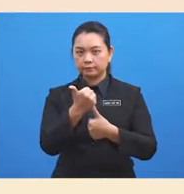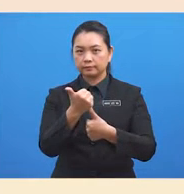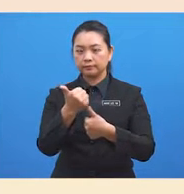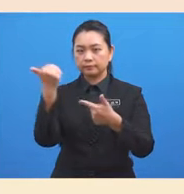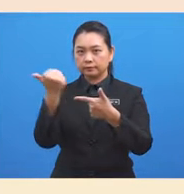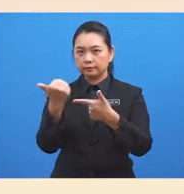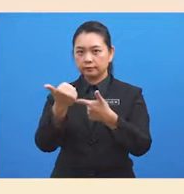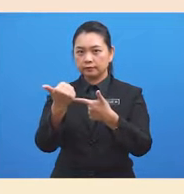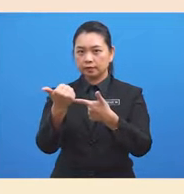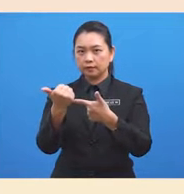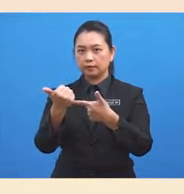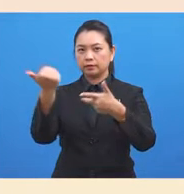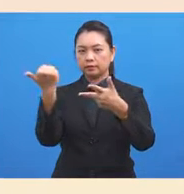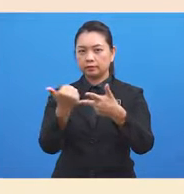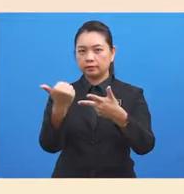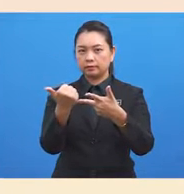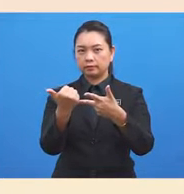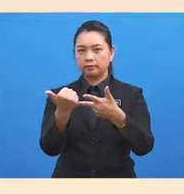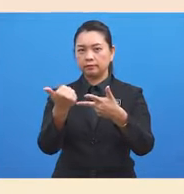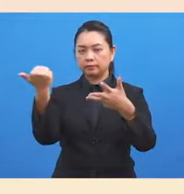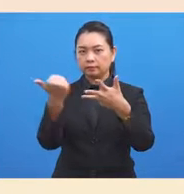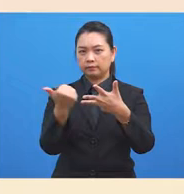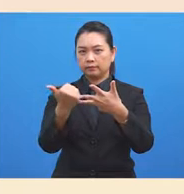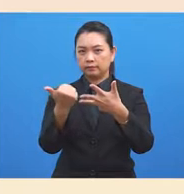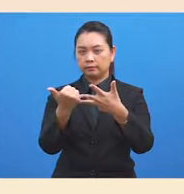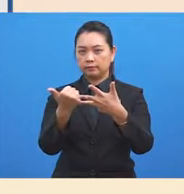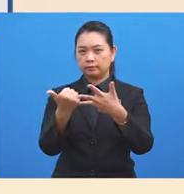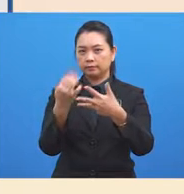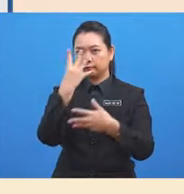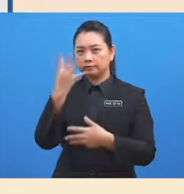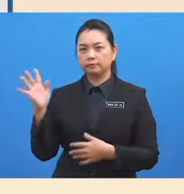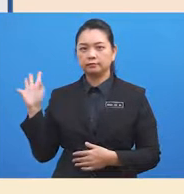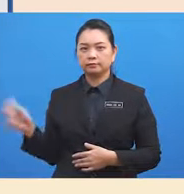faktor ekonomi, faktor governance dan faktor teknologi.